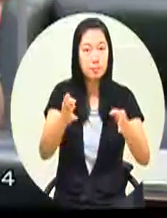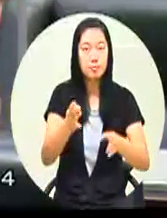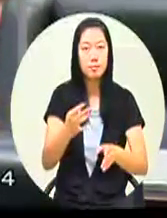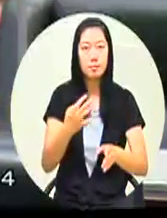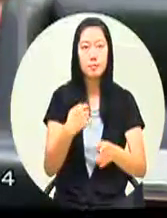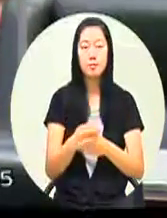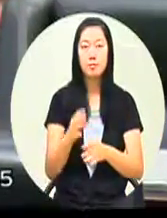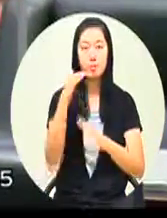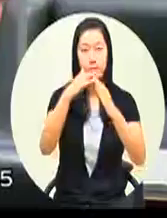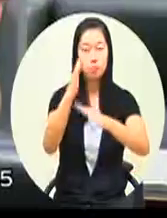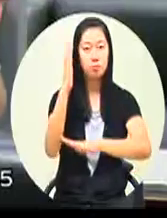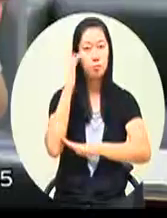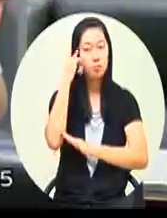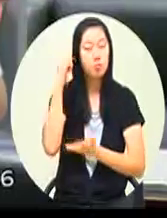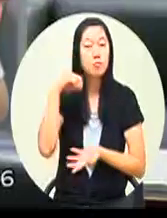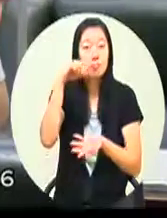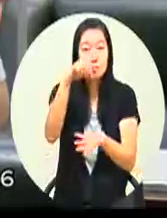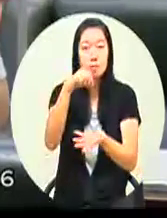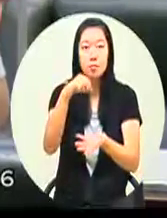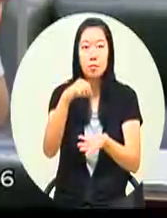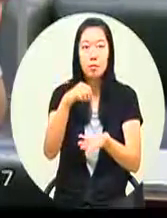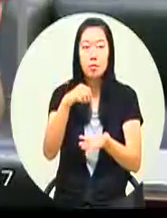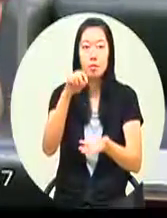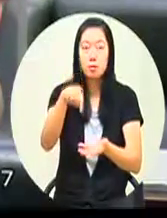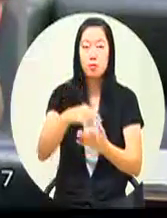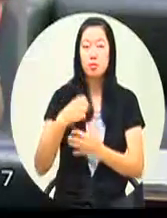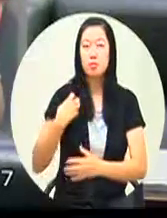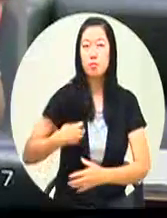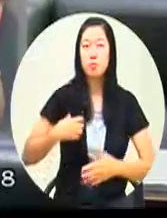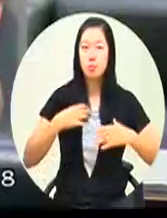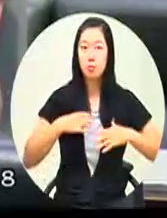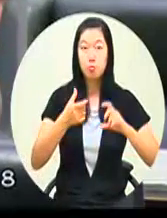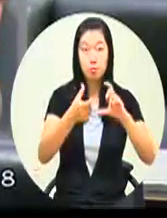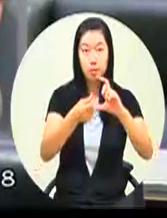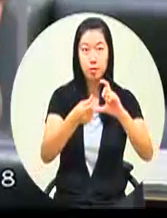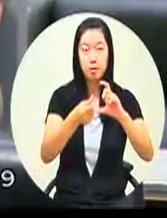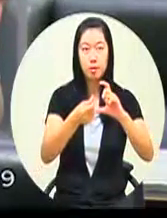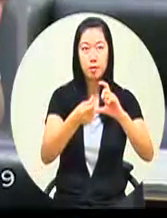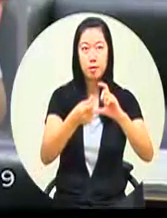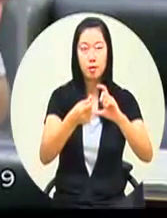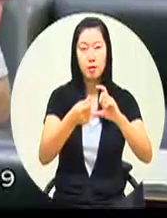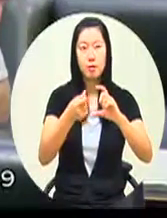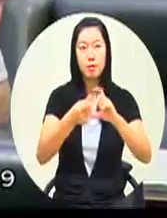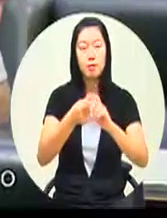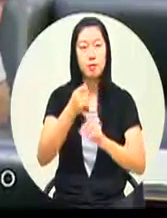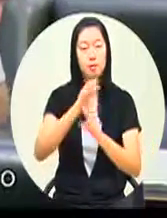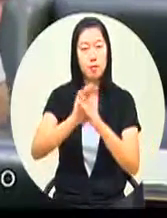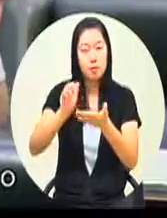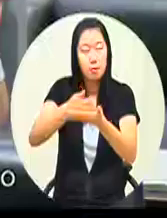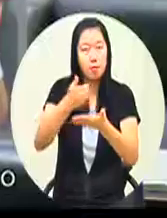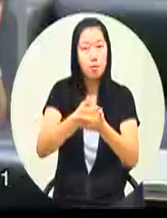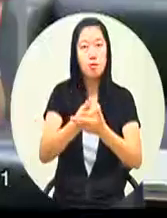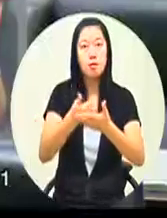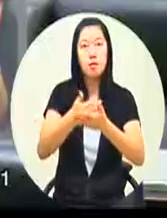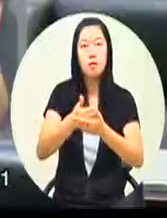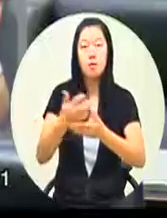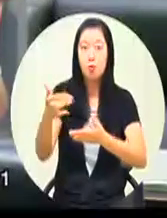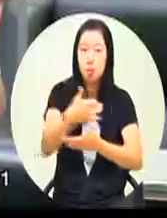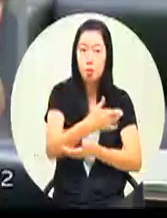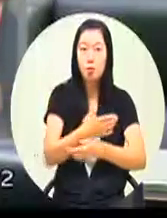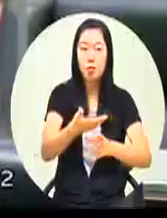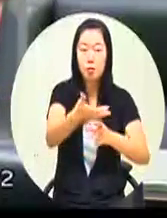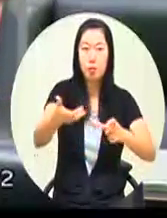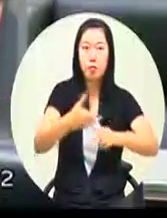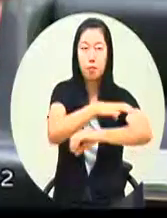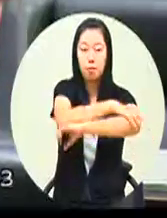市政府这边来提出，我们紫光区我们的那个鹅阿寮鱼干哈，那个黄坡体那个延